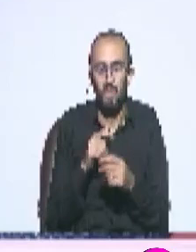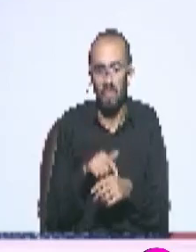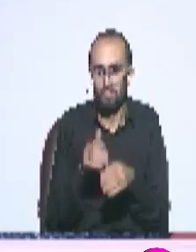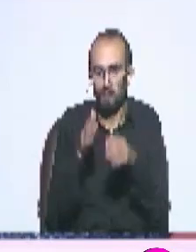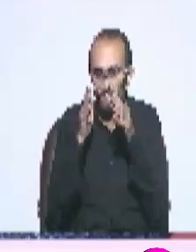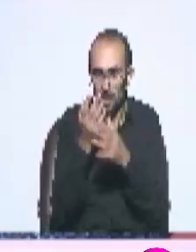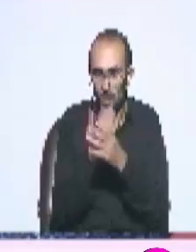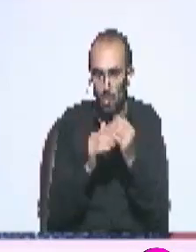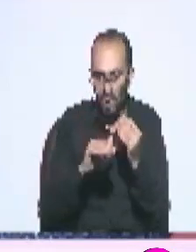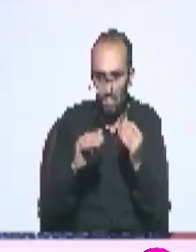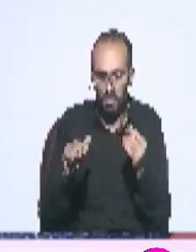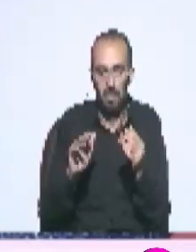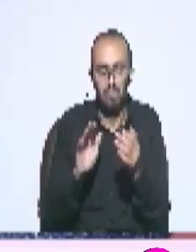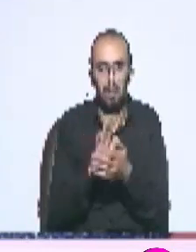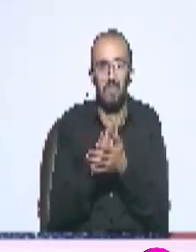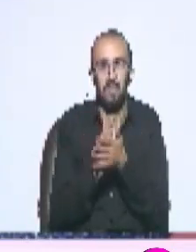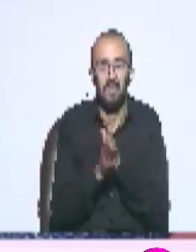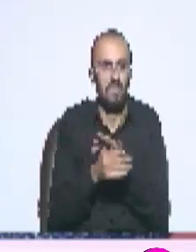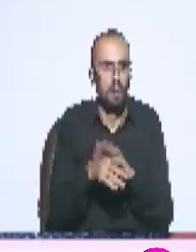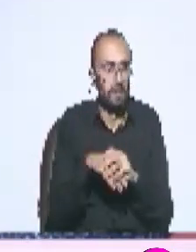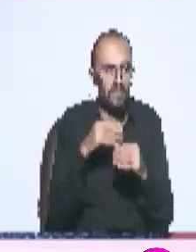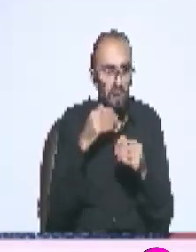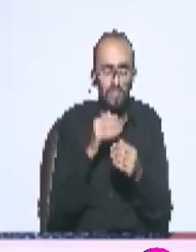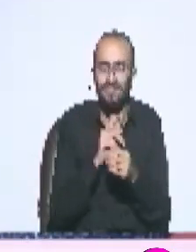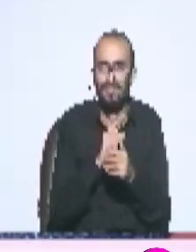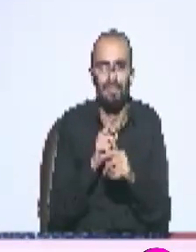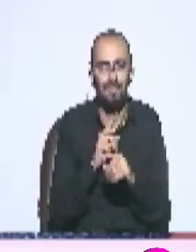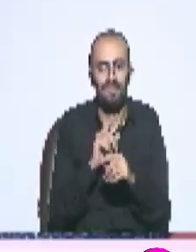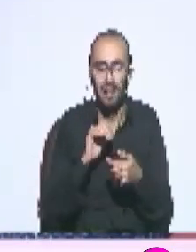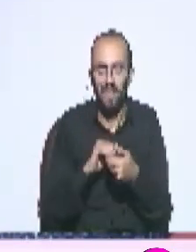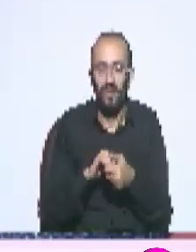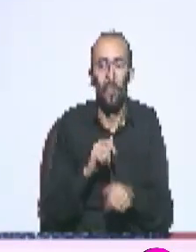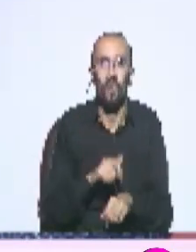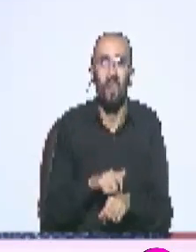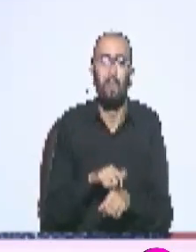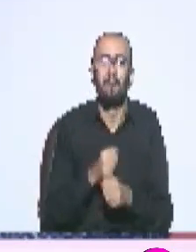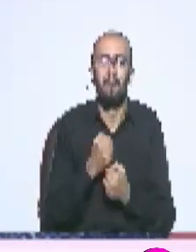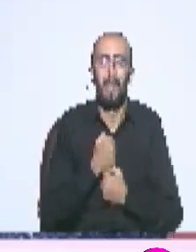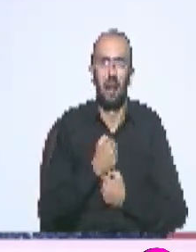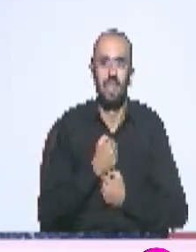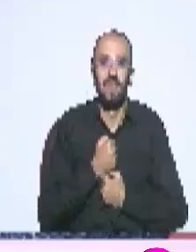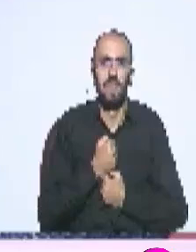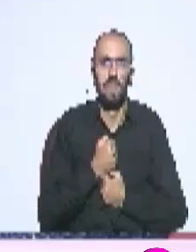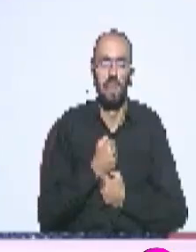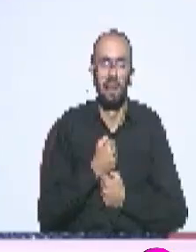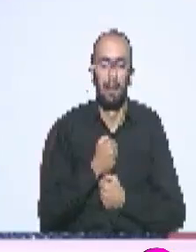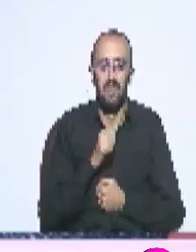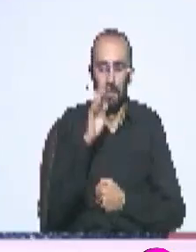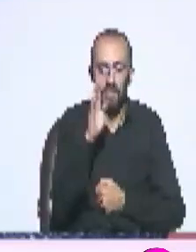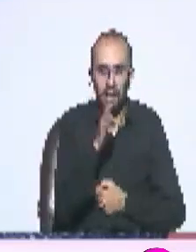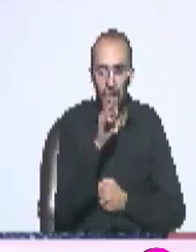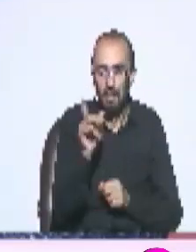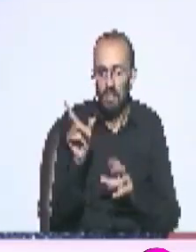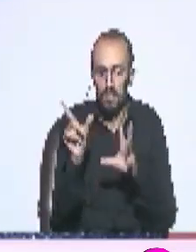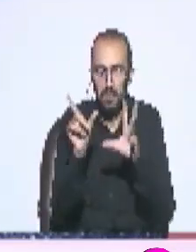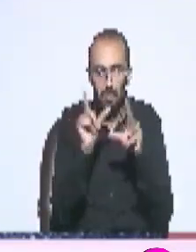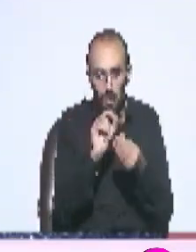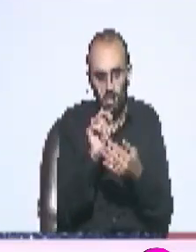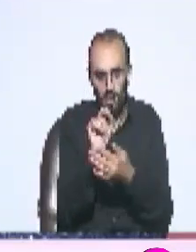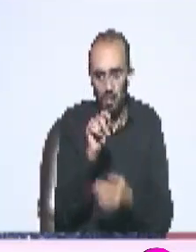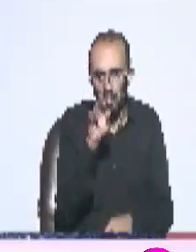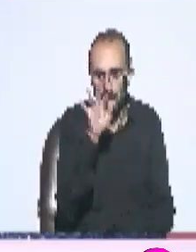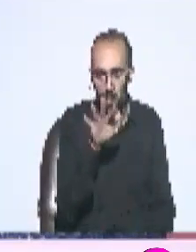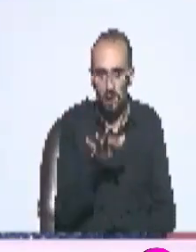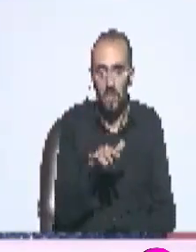وقت ما بلحقش ابقى بعمل حاجه لا لازم نتفق على وقت لما بحط بقى البلان قدامي واشوف اسبوعي قدامي هم